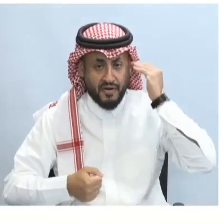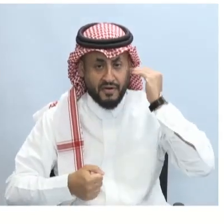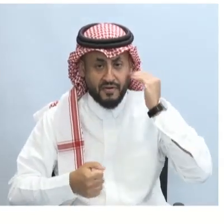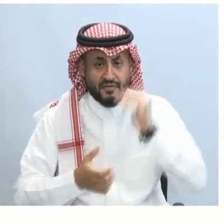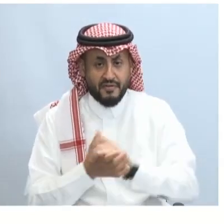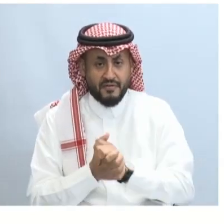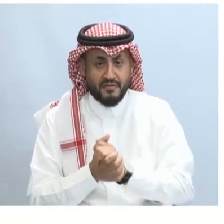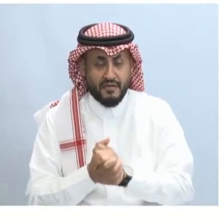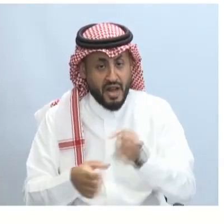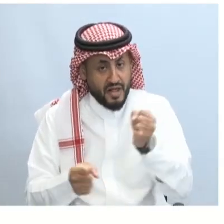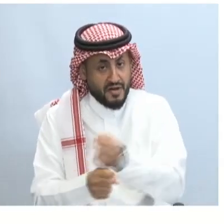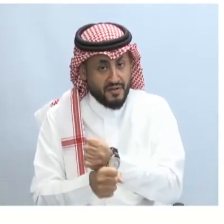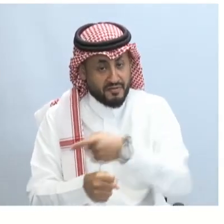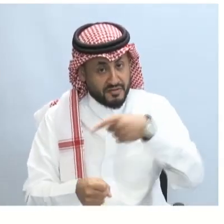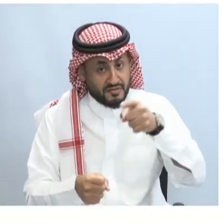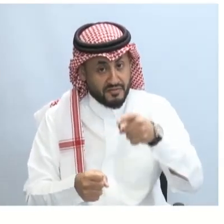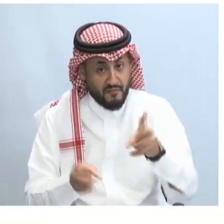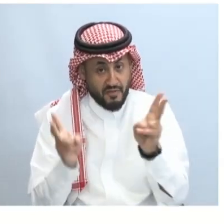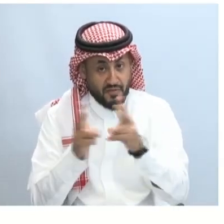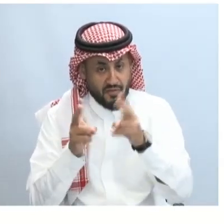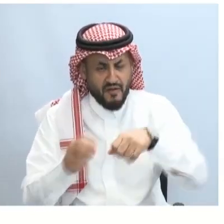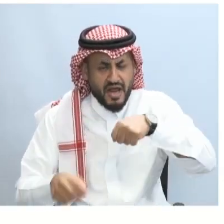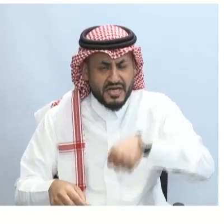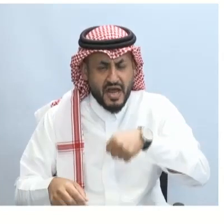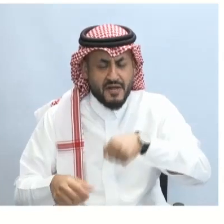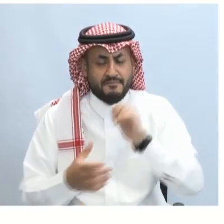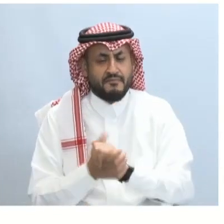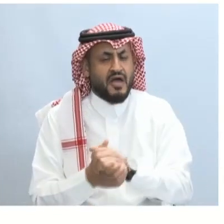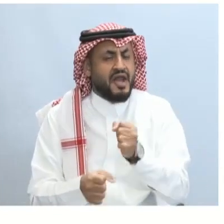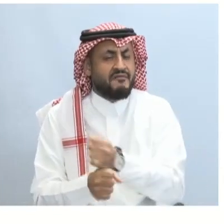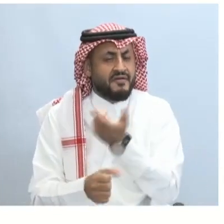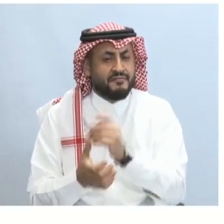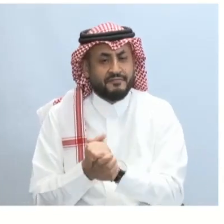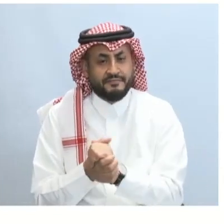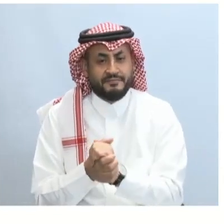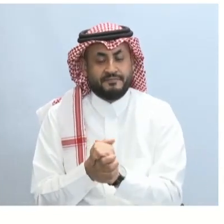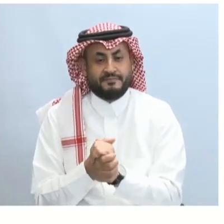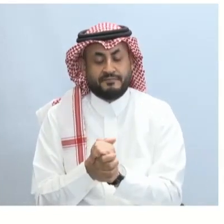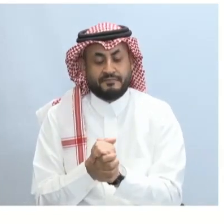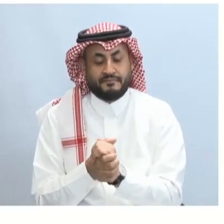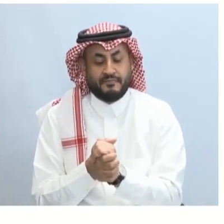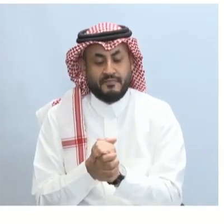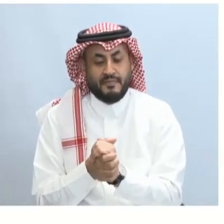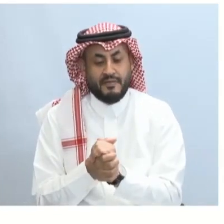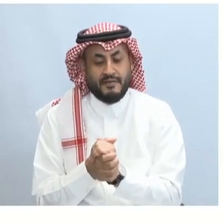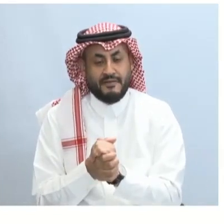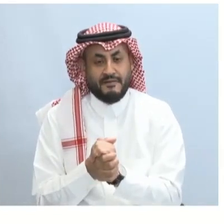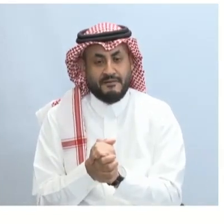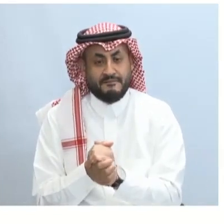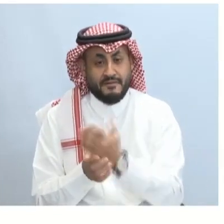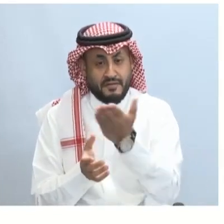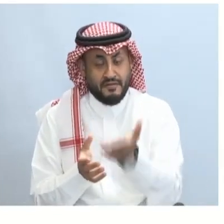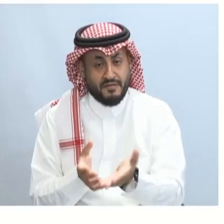التصرف الصحيح حين استقبال كبير السن ماذا يفعل هذه